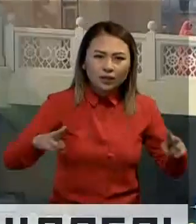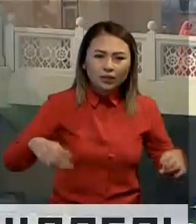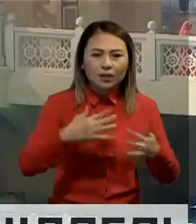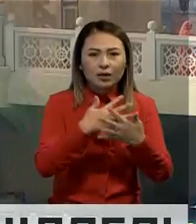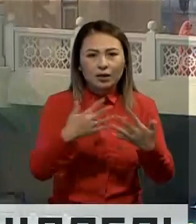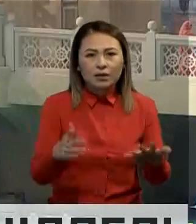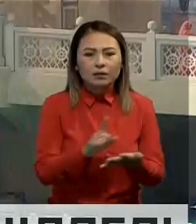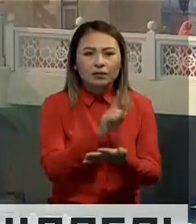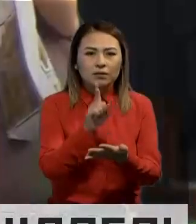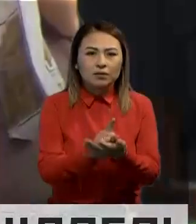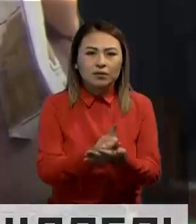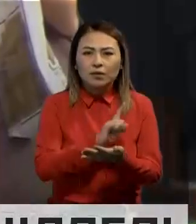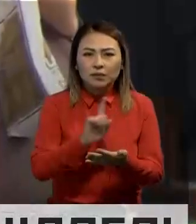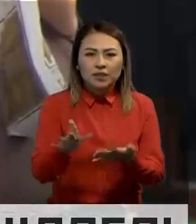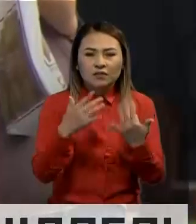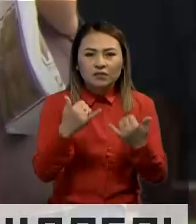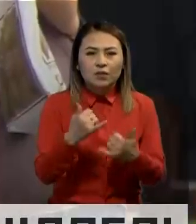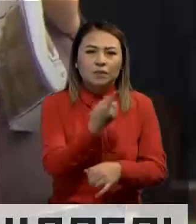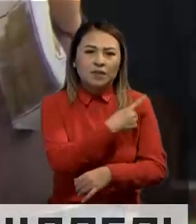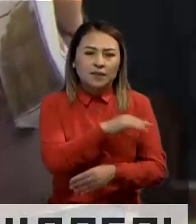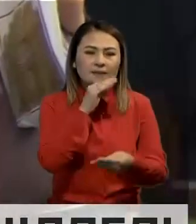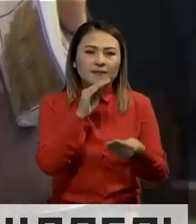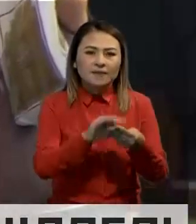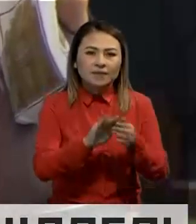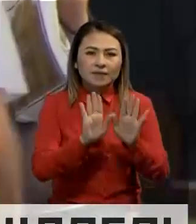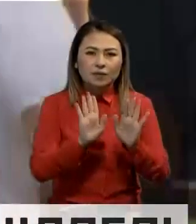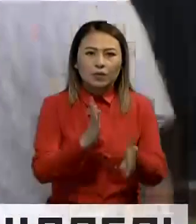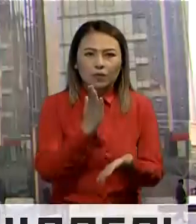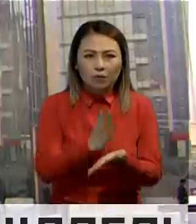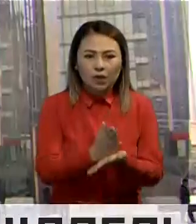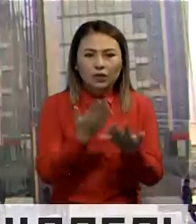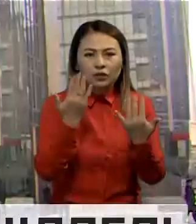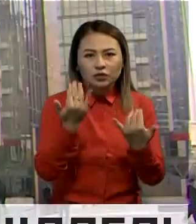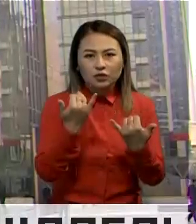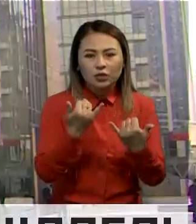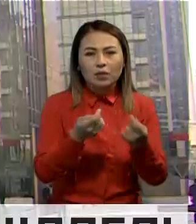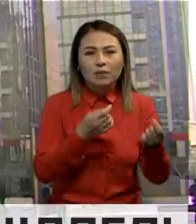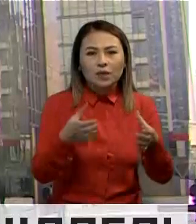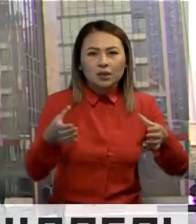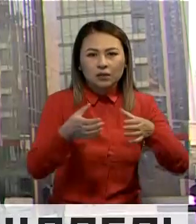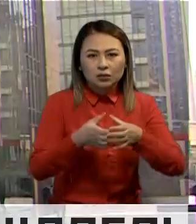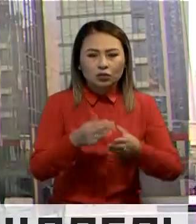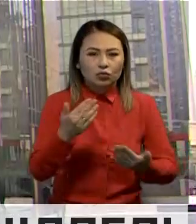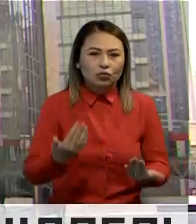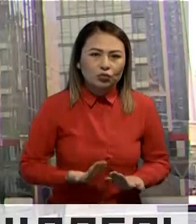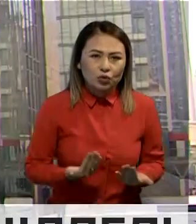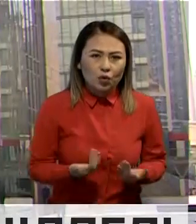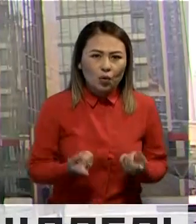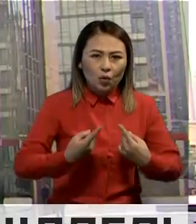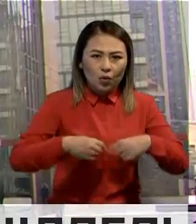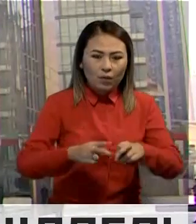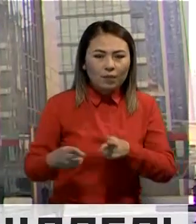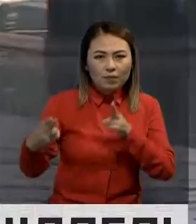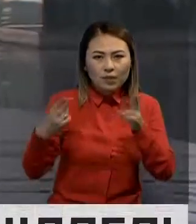емес. Шектеулер әлі медициналық мекемелерде сақталады. Сондай-ақ, Біріккен Араб Әмірліктері тұрғындарына қоғамдық орындарға бару